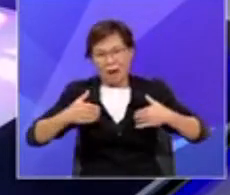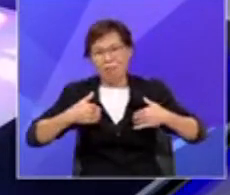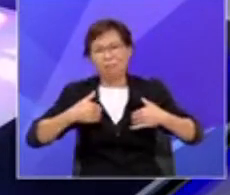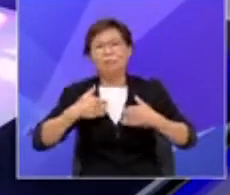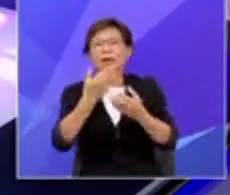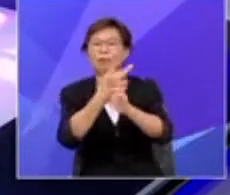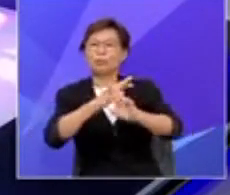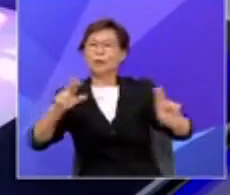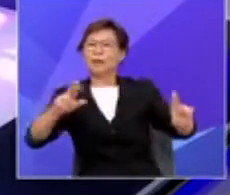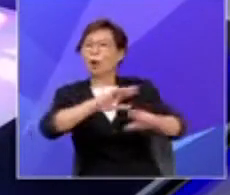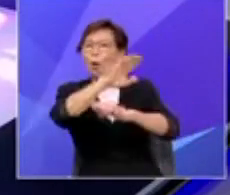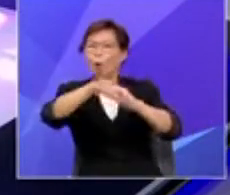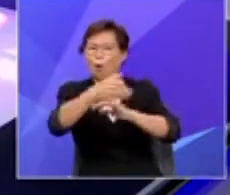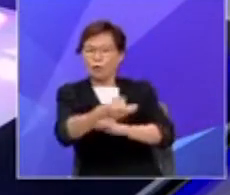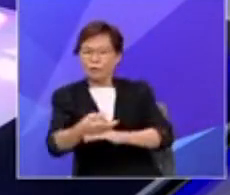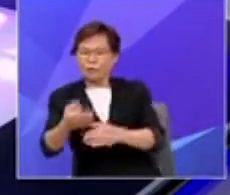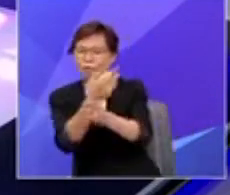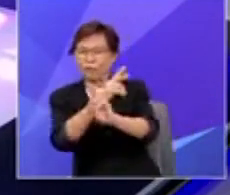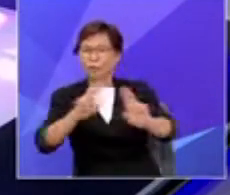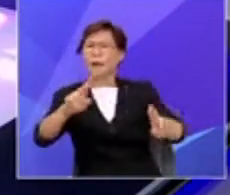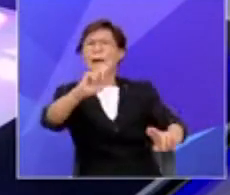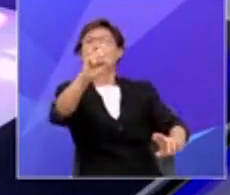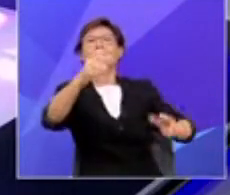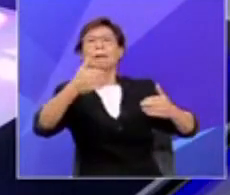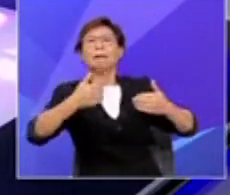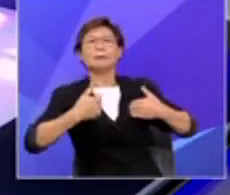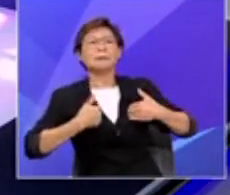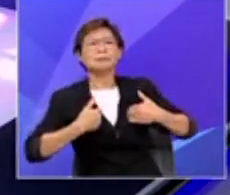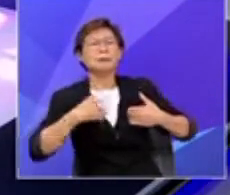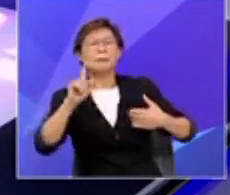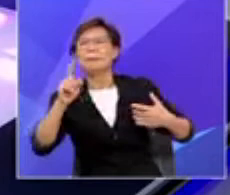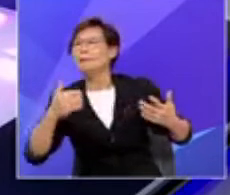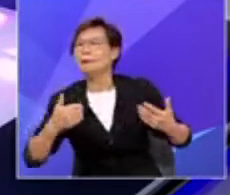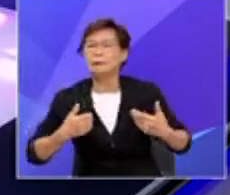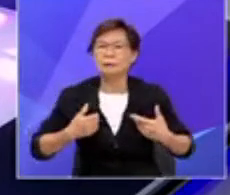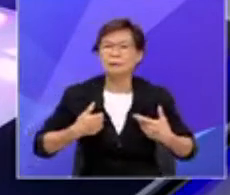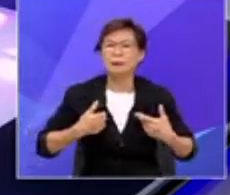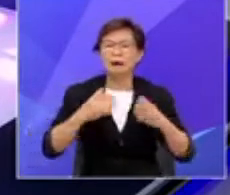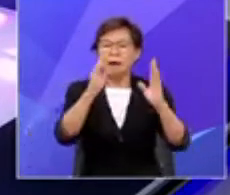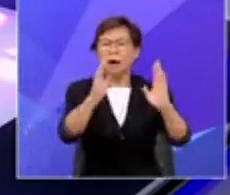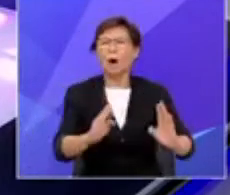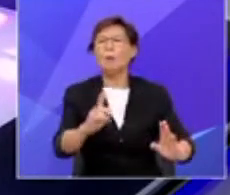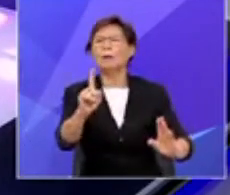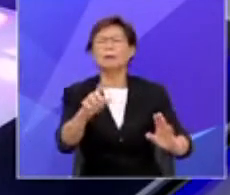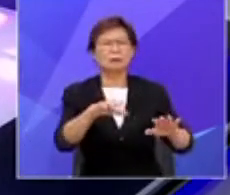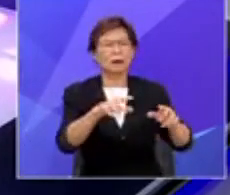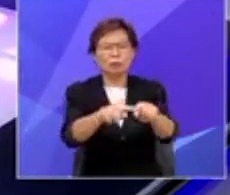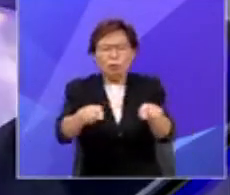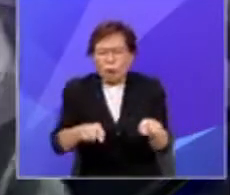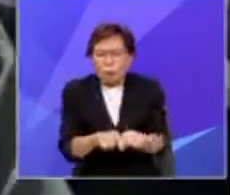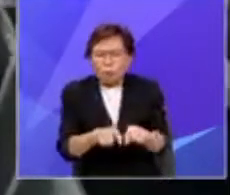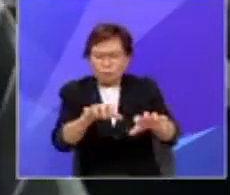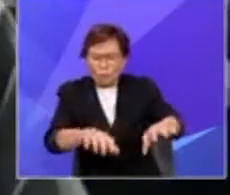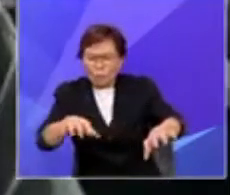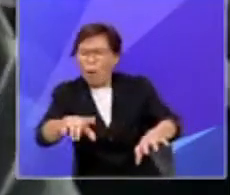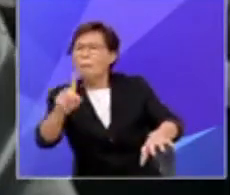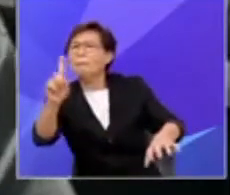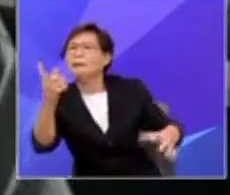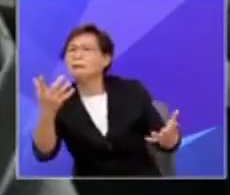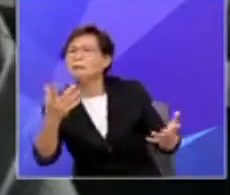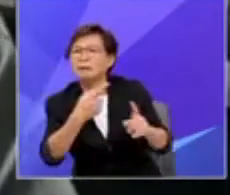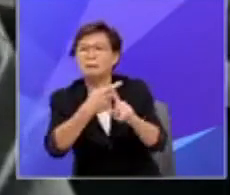investors job dimana investor itu berada dan kaum yamane atau kawasannya mana atau